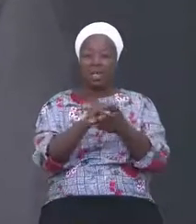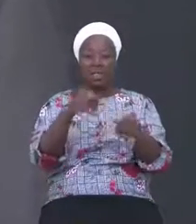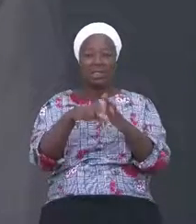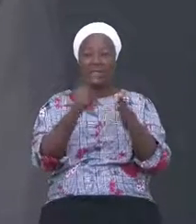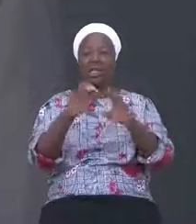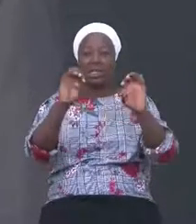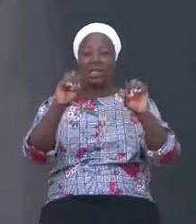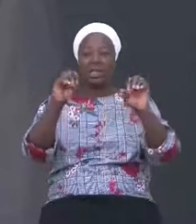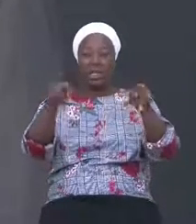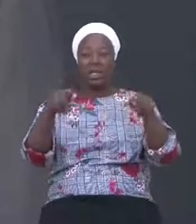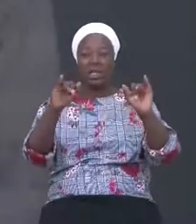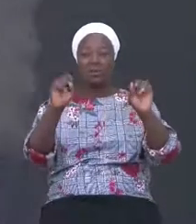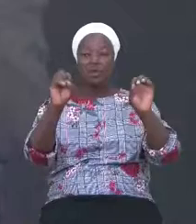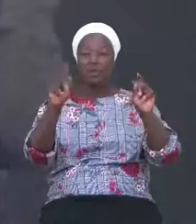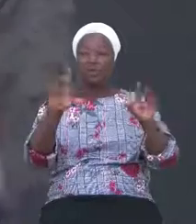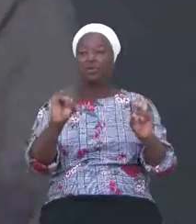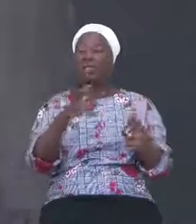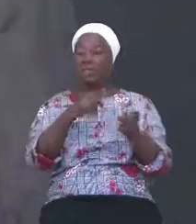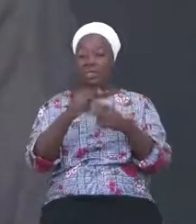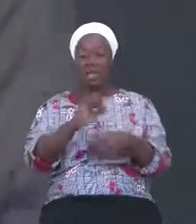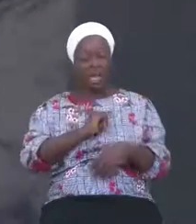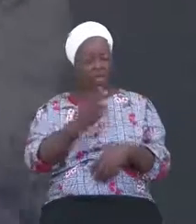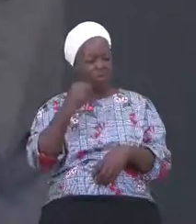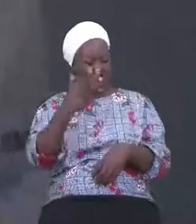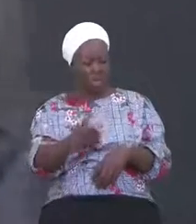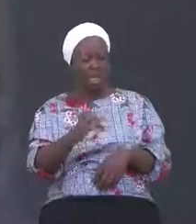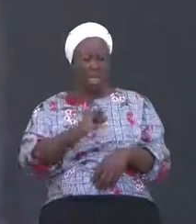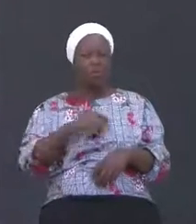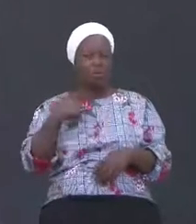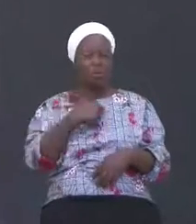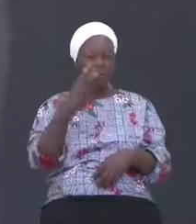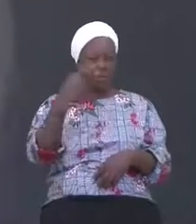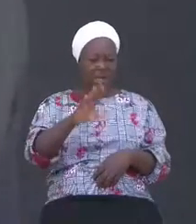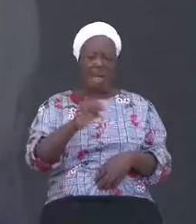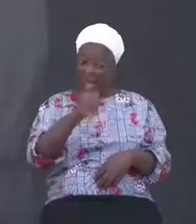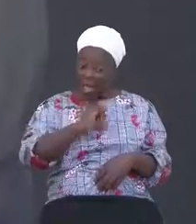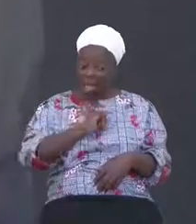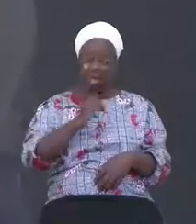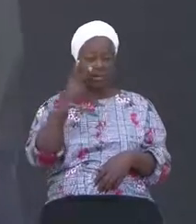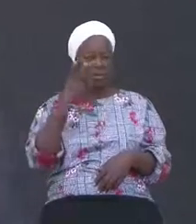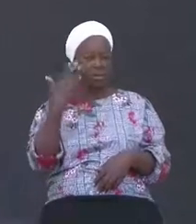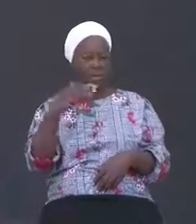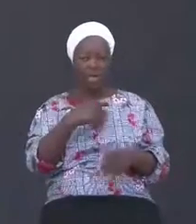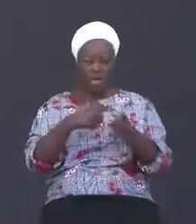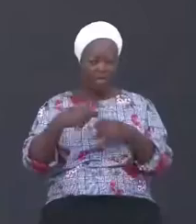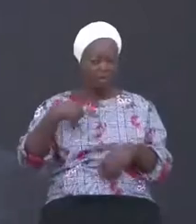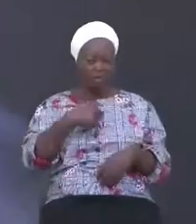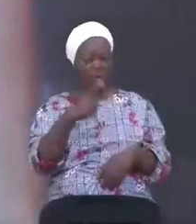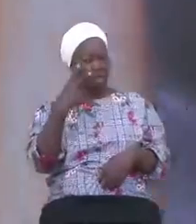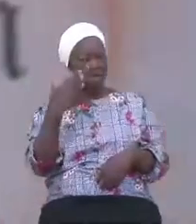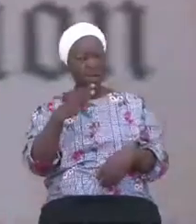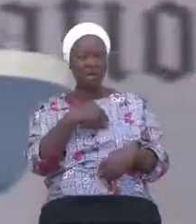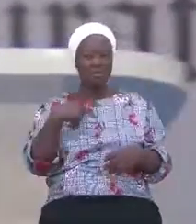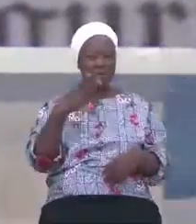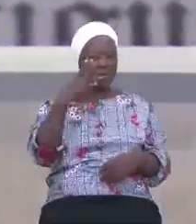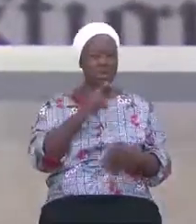dit, j'étais là. Il dit, nous étions là. Il dit, j'ai vu. Il dit, nous avons vu. Et nous avons